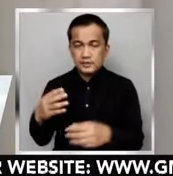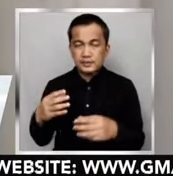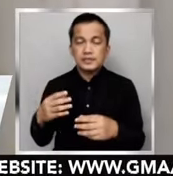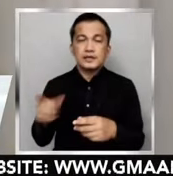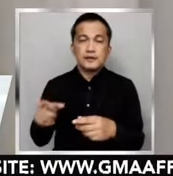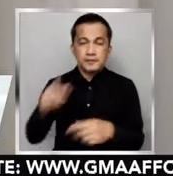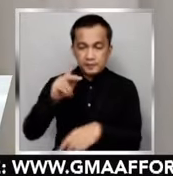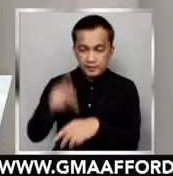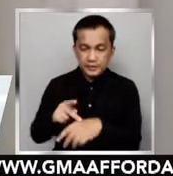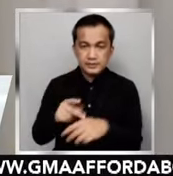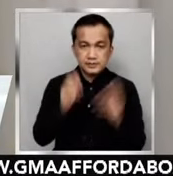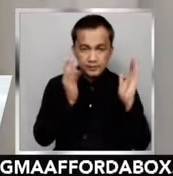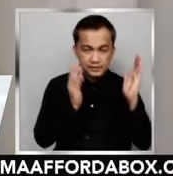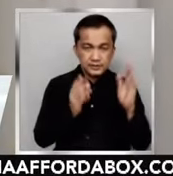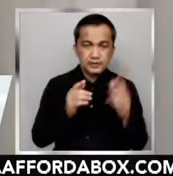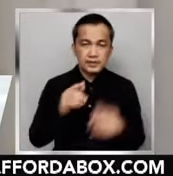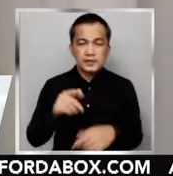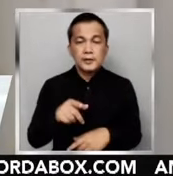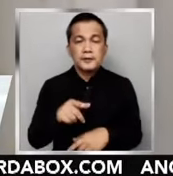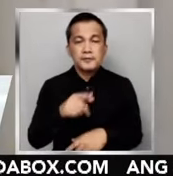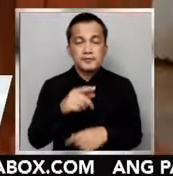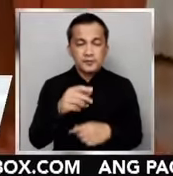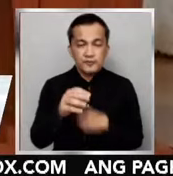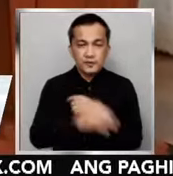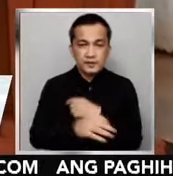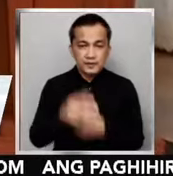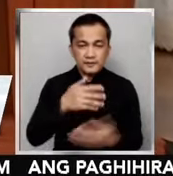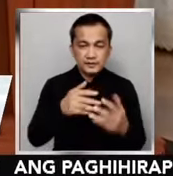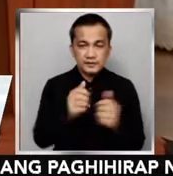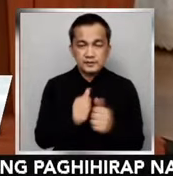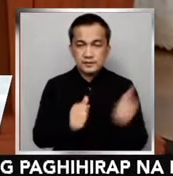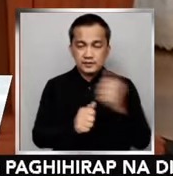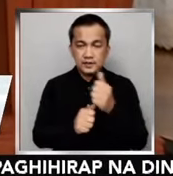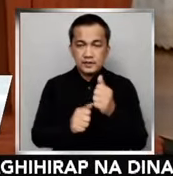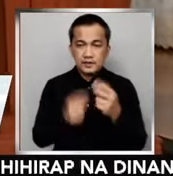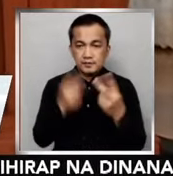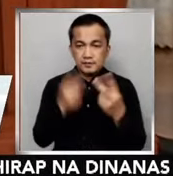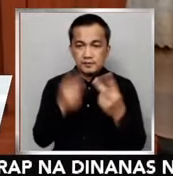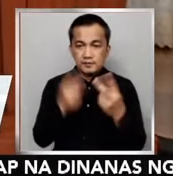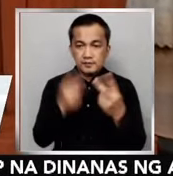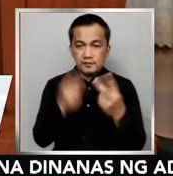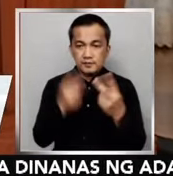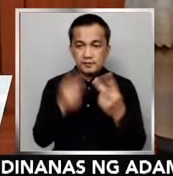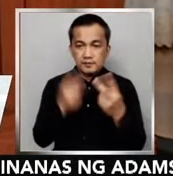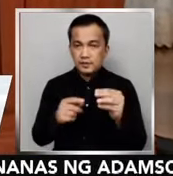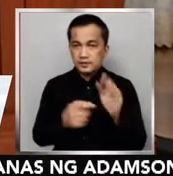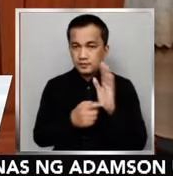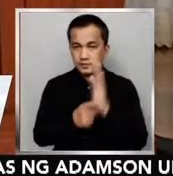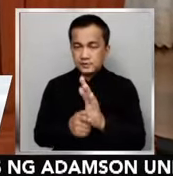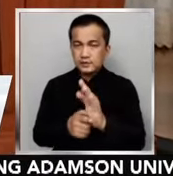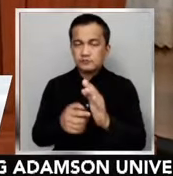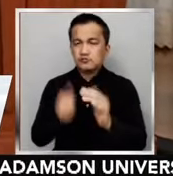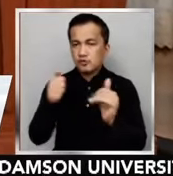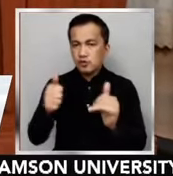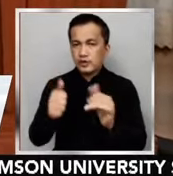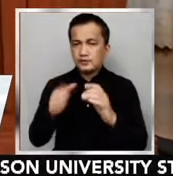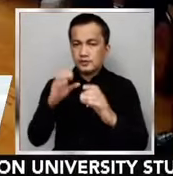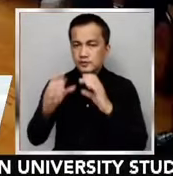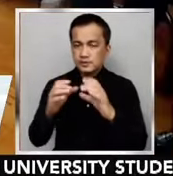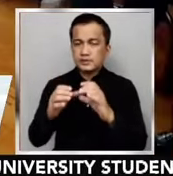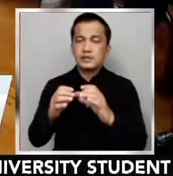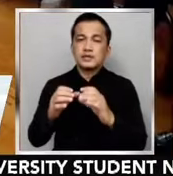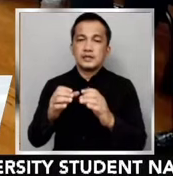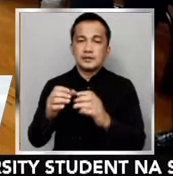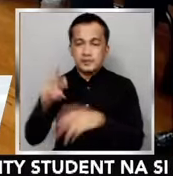Ministry of Foreign Affairs ng Malaysia ang pagbisita ng kanilang prime minister ay sumasalamin sa magandang ugnayan ng Pilipinas at Malaysia